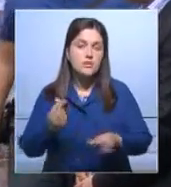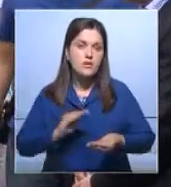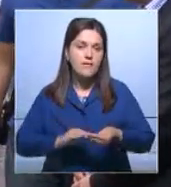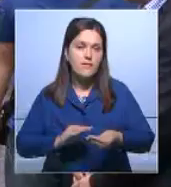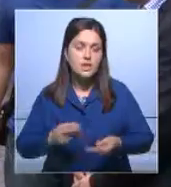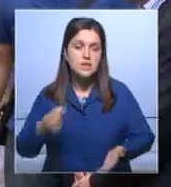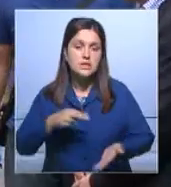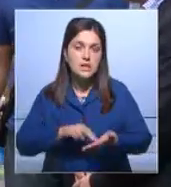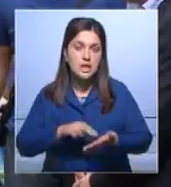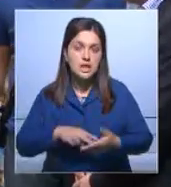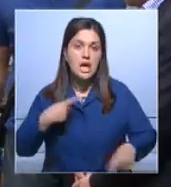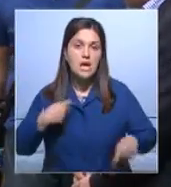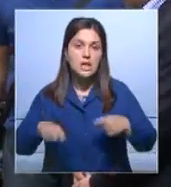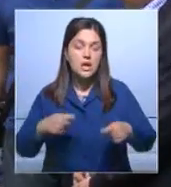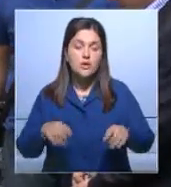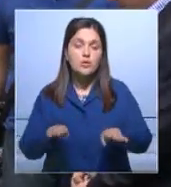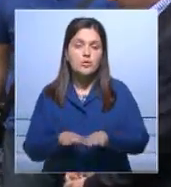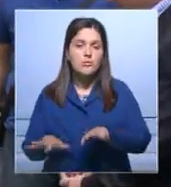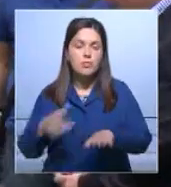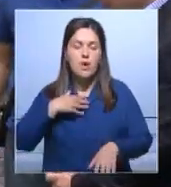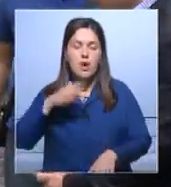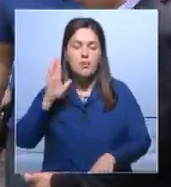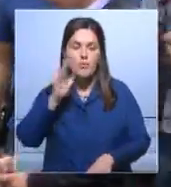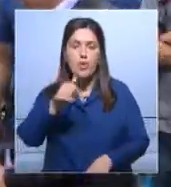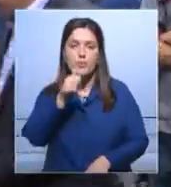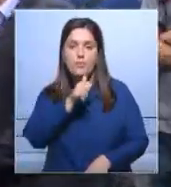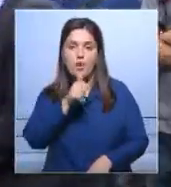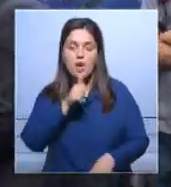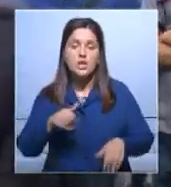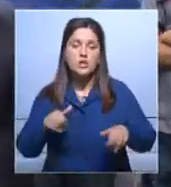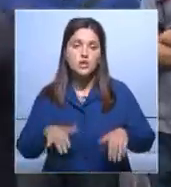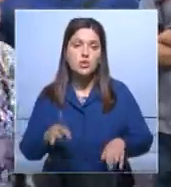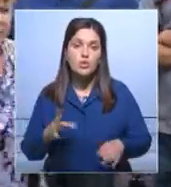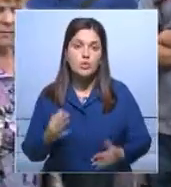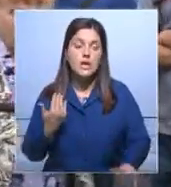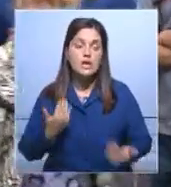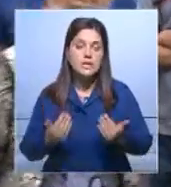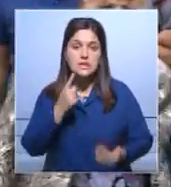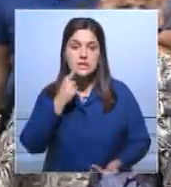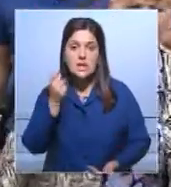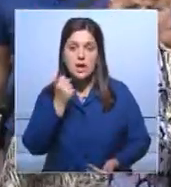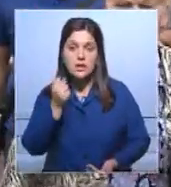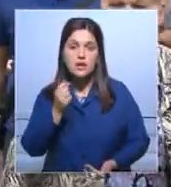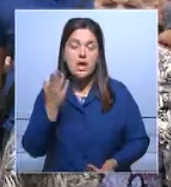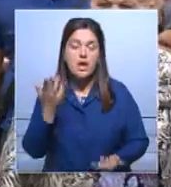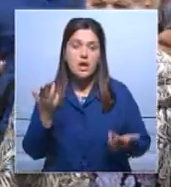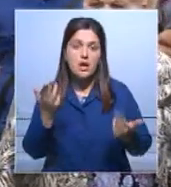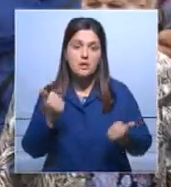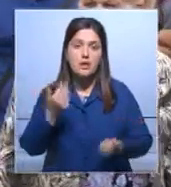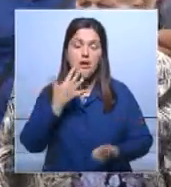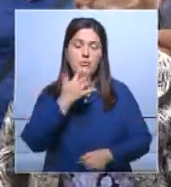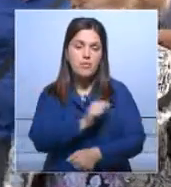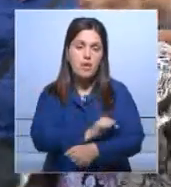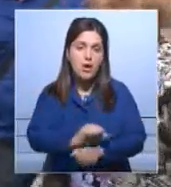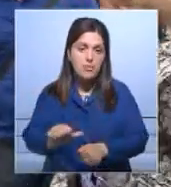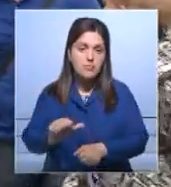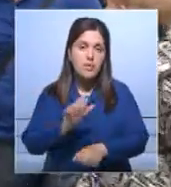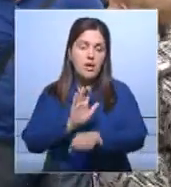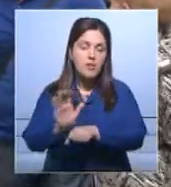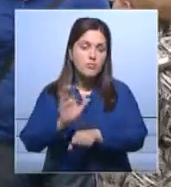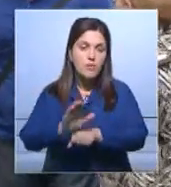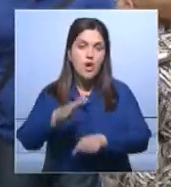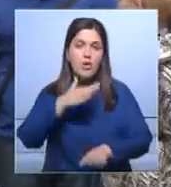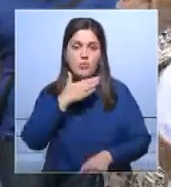рынках. Соответственно, такой механизм мы изучим. Но если сахар действительно уходит за пределы республики, то есть